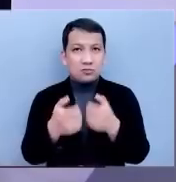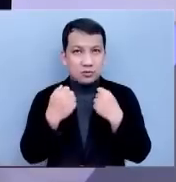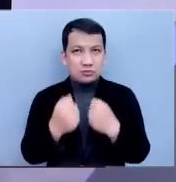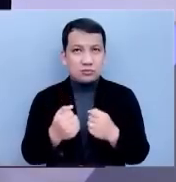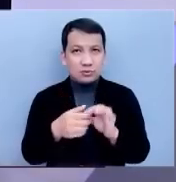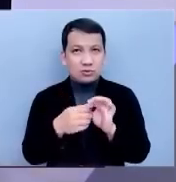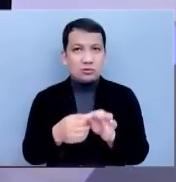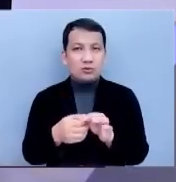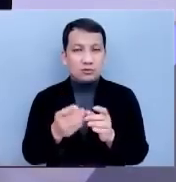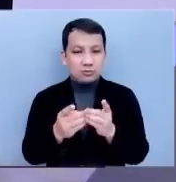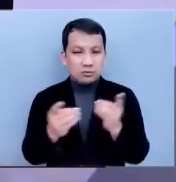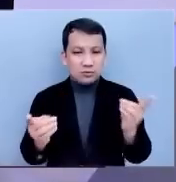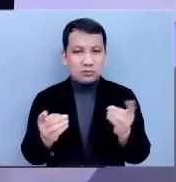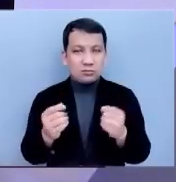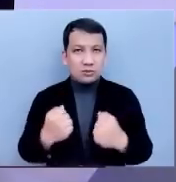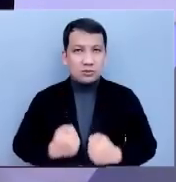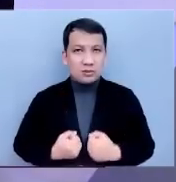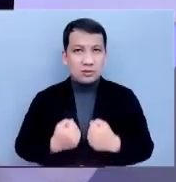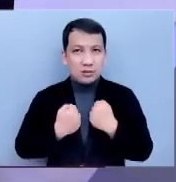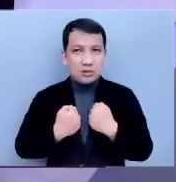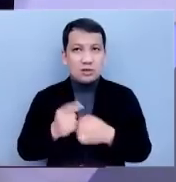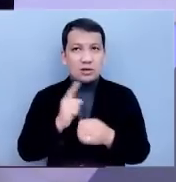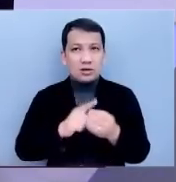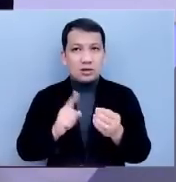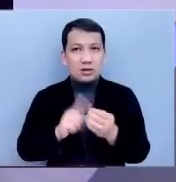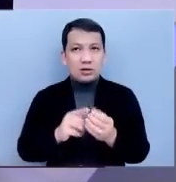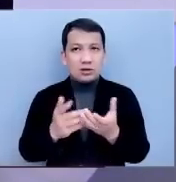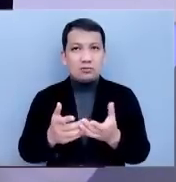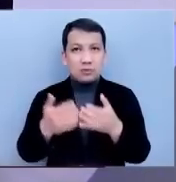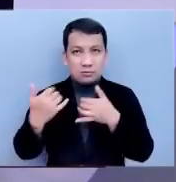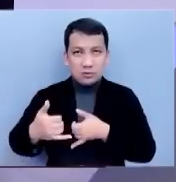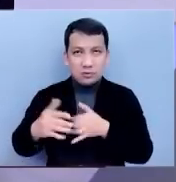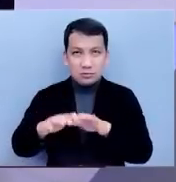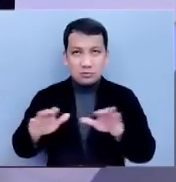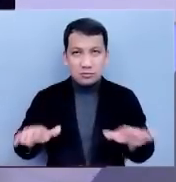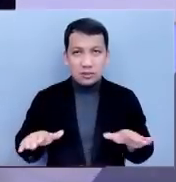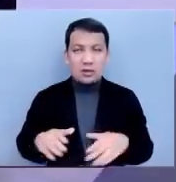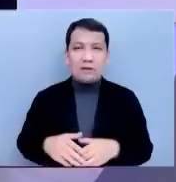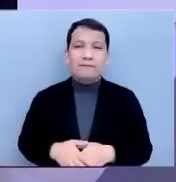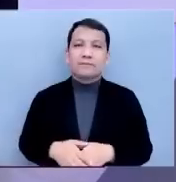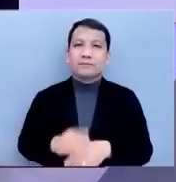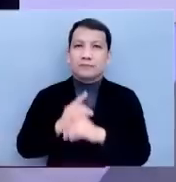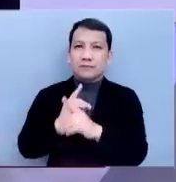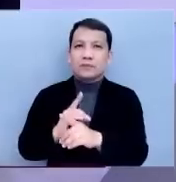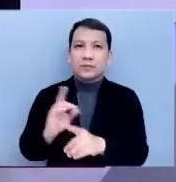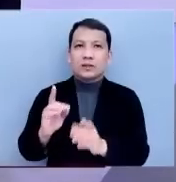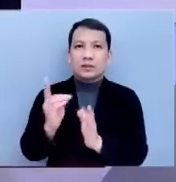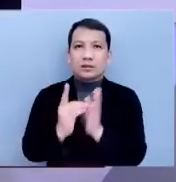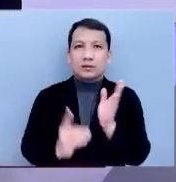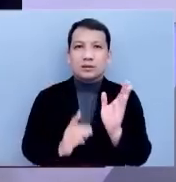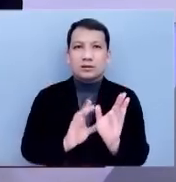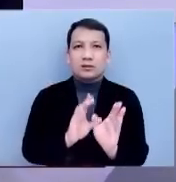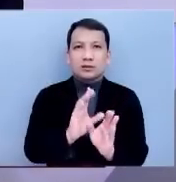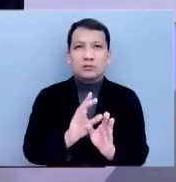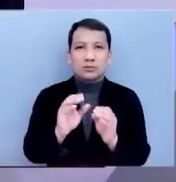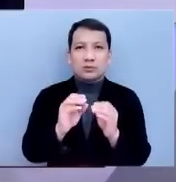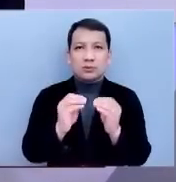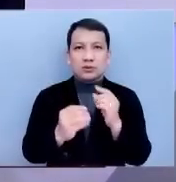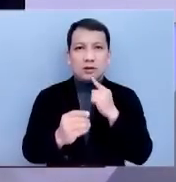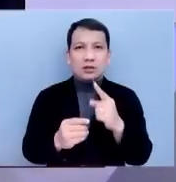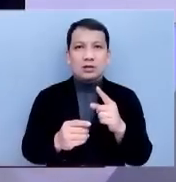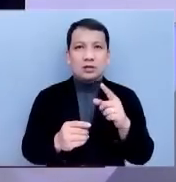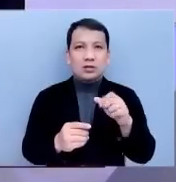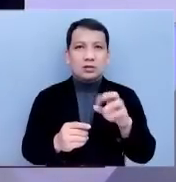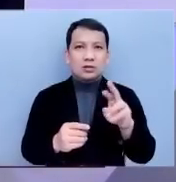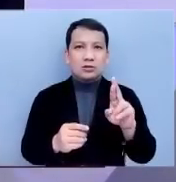dahil dinisenyong mag-survive gamit ng mga naglalarong bata. Ang depensa naman ng designer at owner ng OceanGate Titan na si Stockton